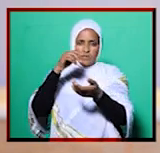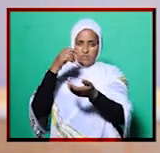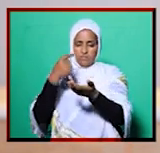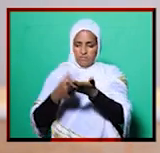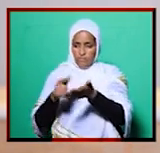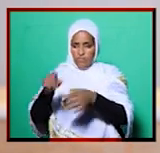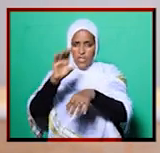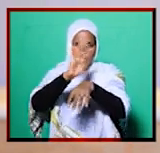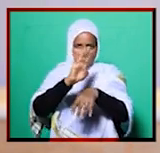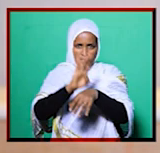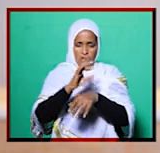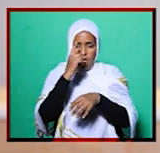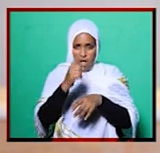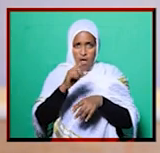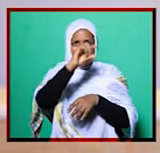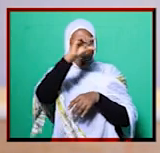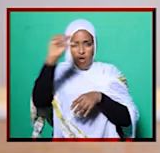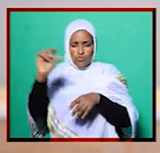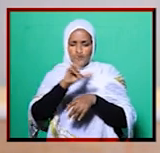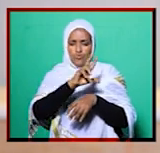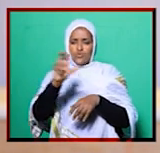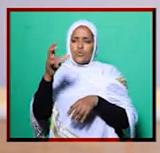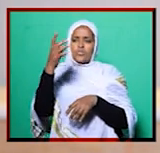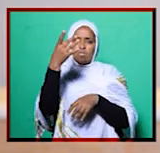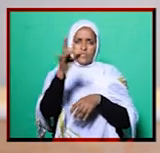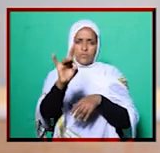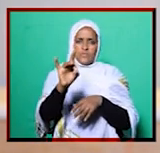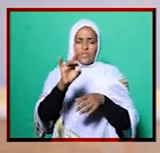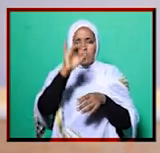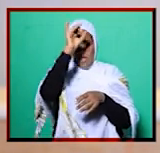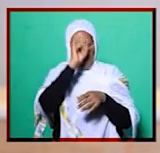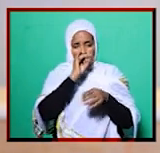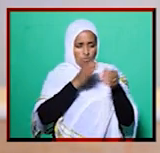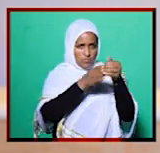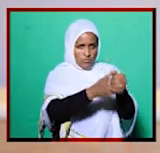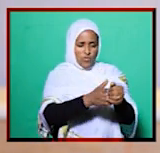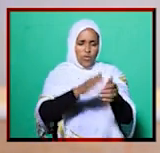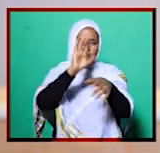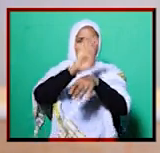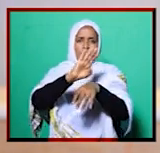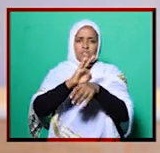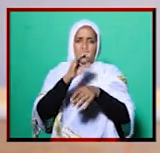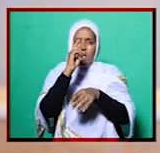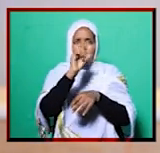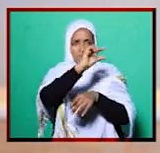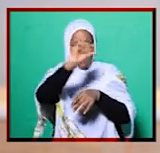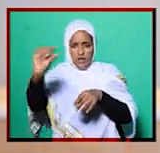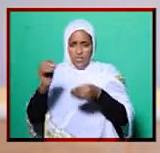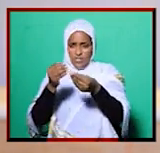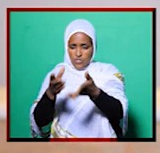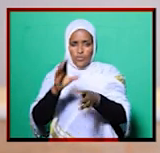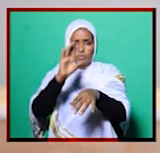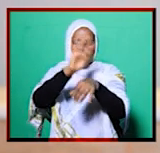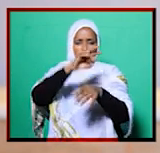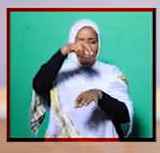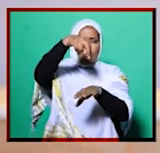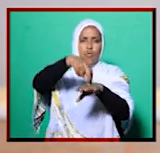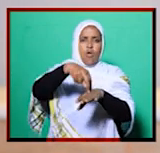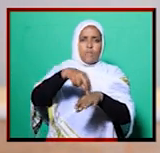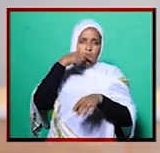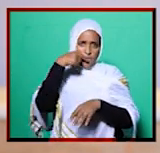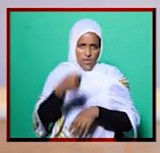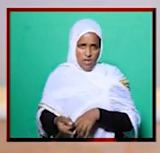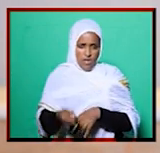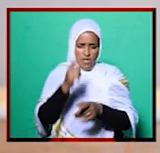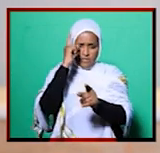አንቀጽ 318 ሊቃውንት የመሩት ለቤተ ክርስቲያን አንድ አንቀጽ ሰጠው። ቤተ ክርስቲያን ቋሚ ናት ብለናል ቅድም። ያ ስለ ቤተ ክርስቲያን ስንት